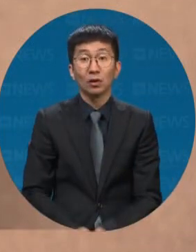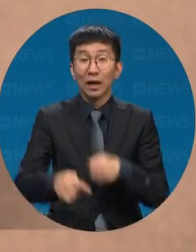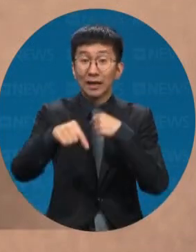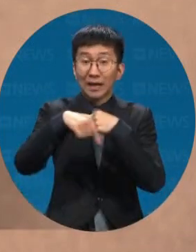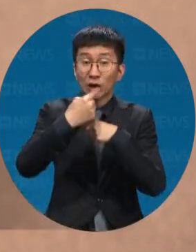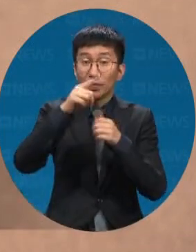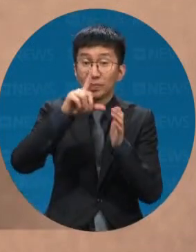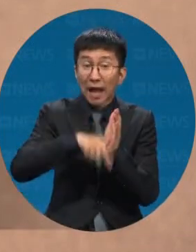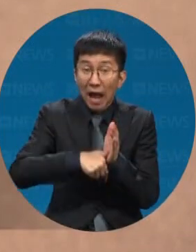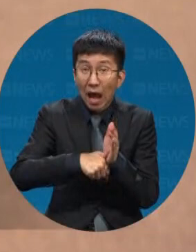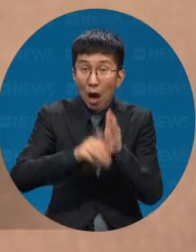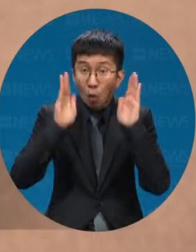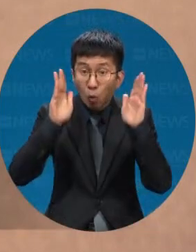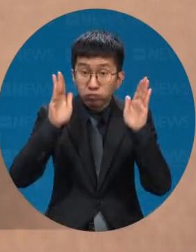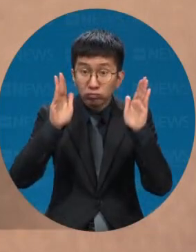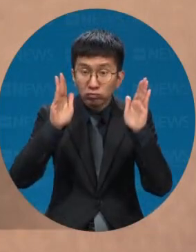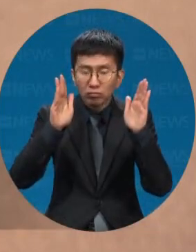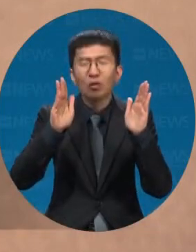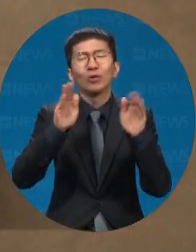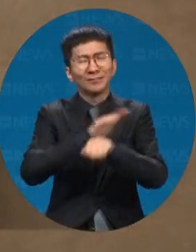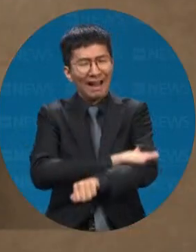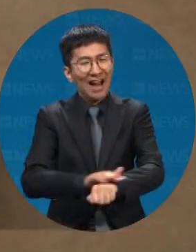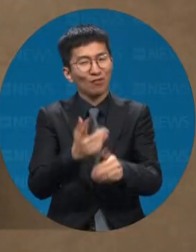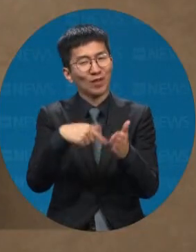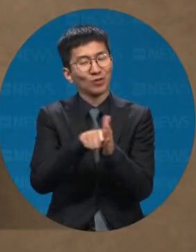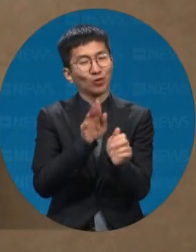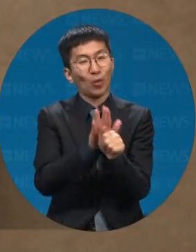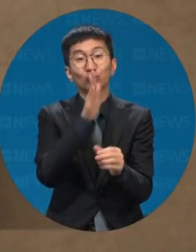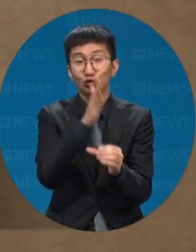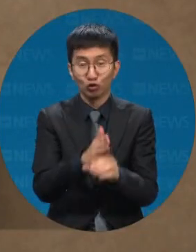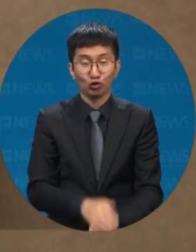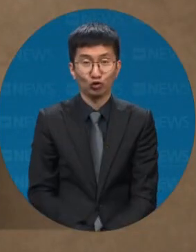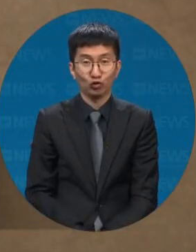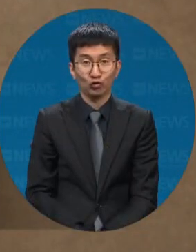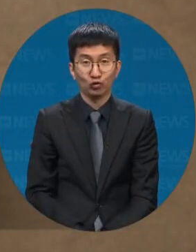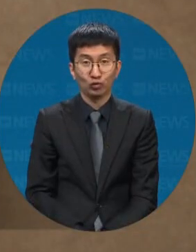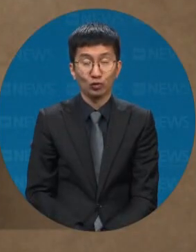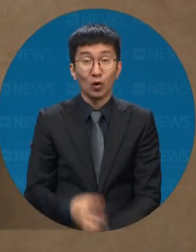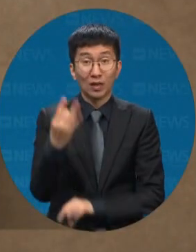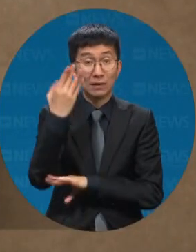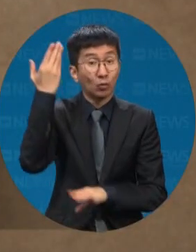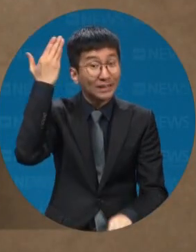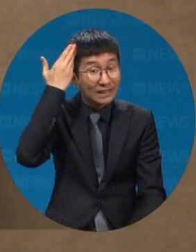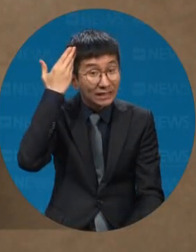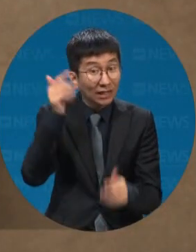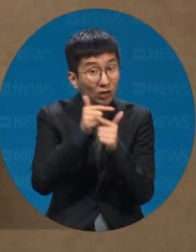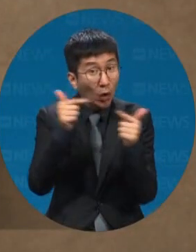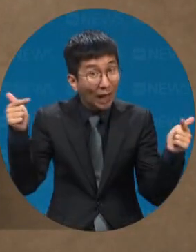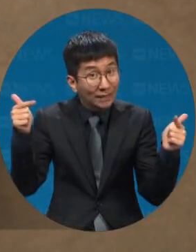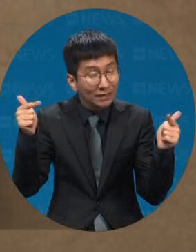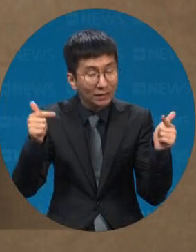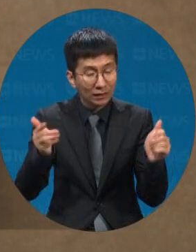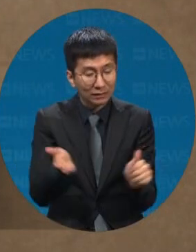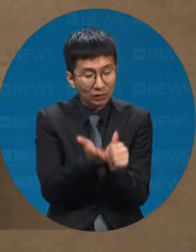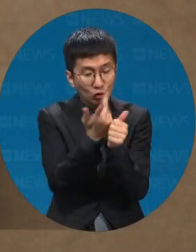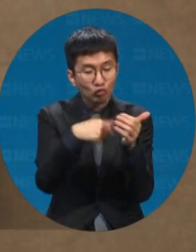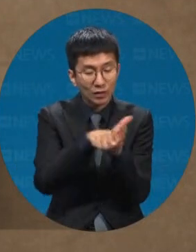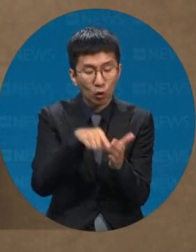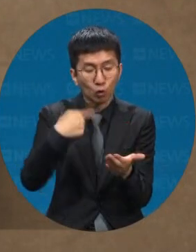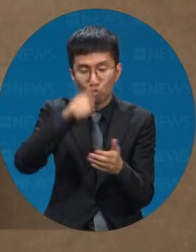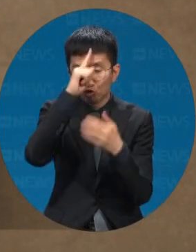열성에 생기지 않도록 그렇게 지금 하고 있고 기초 학력과 관련해선 이제 교육청에서 여러가지를 하고 있는데 그중에 이제